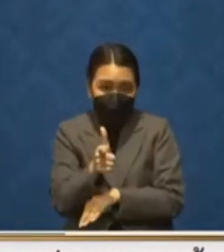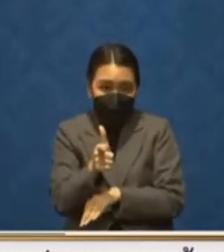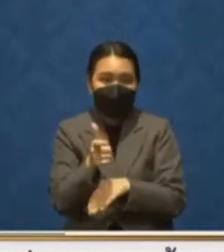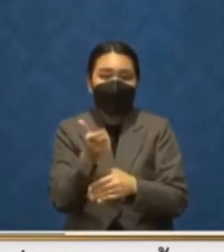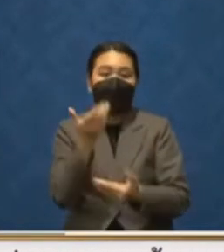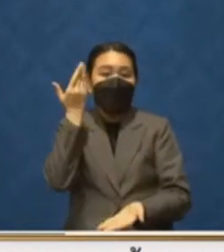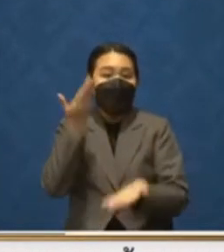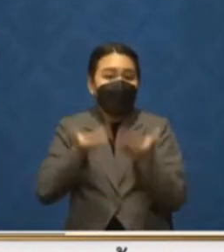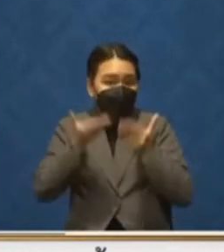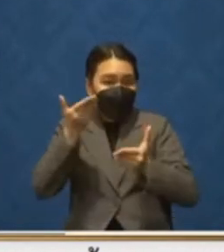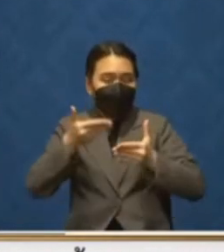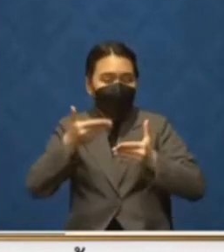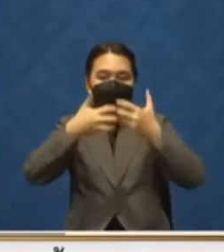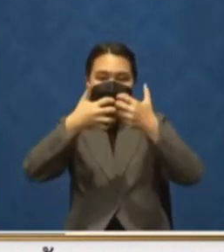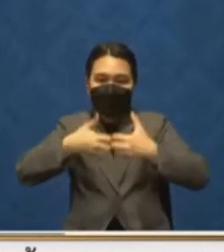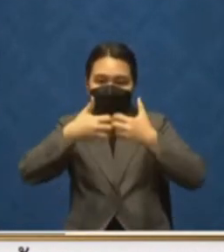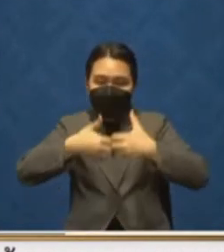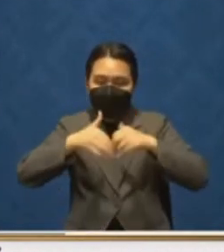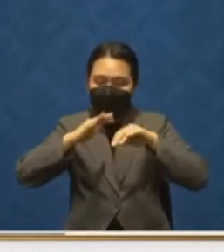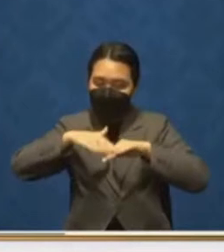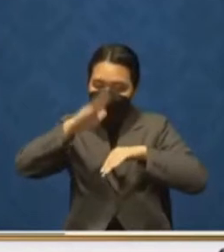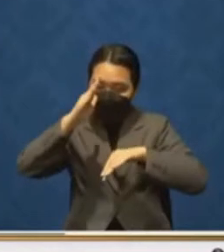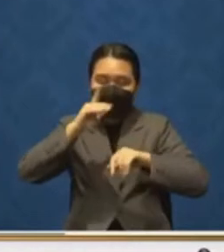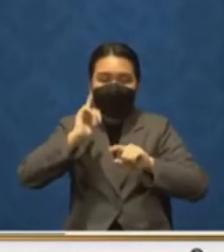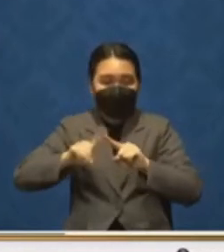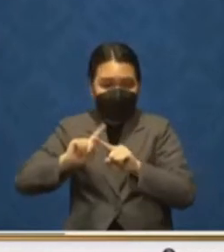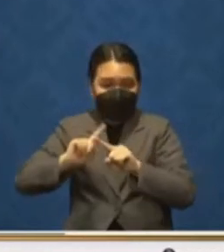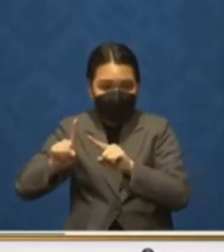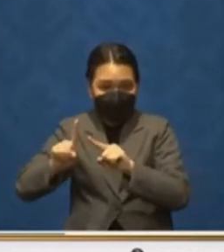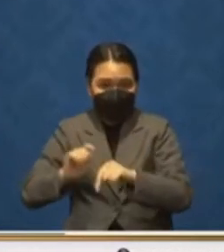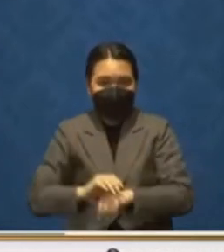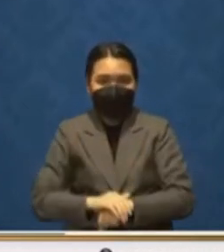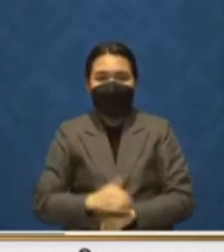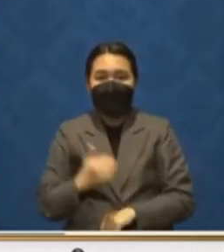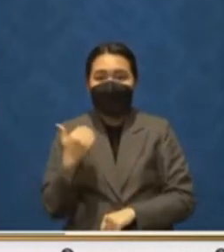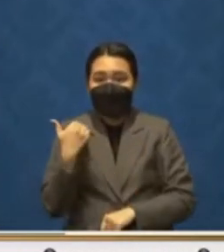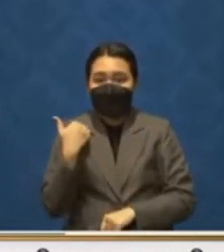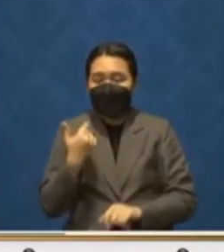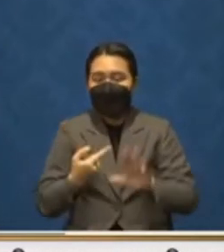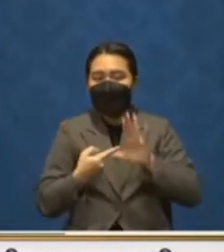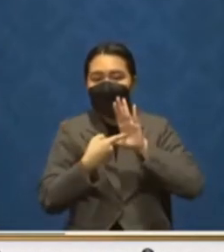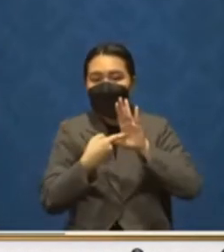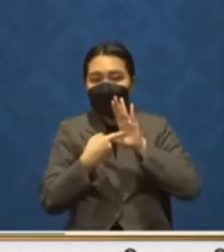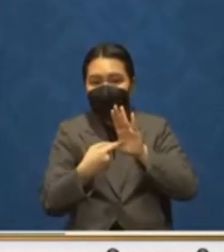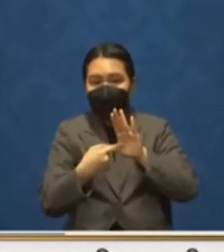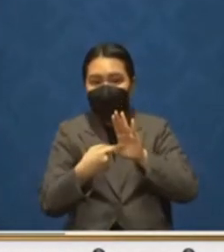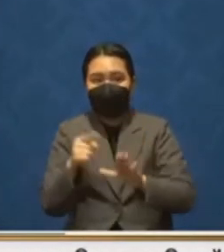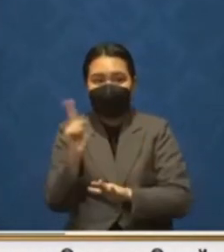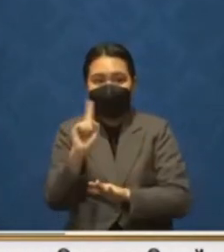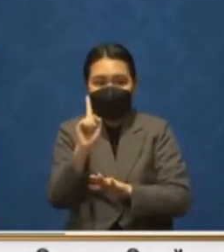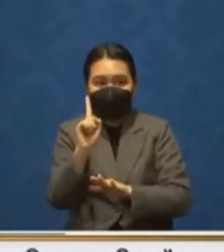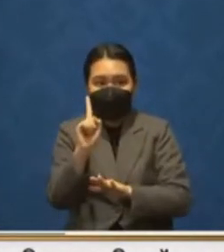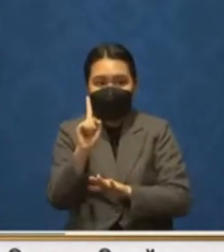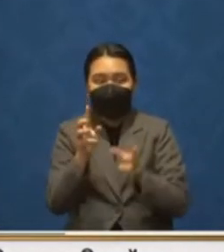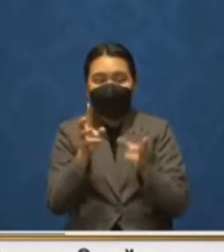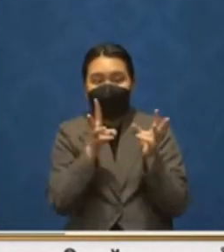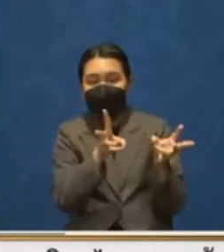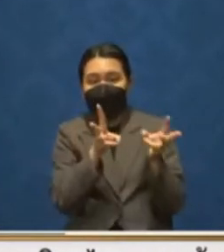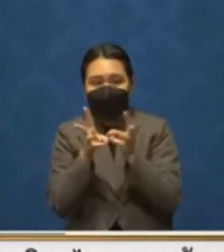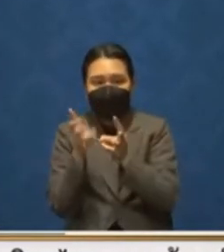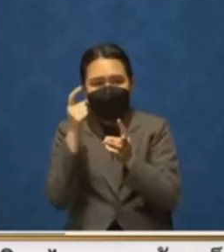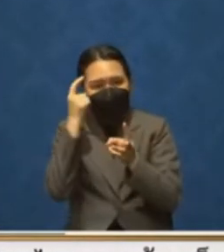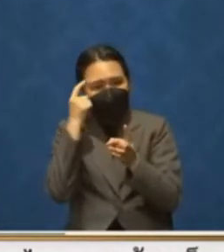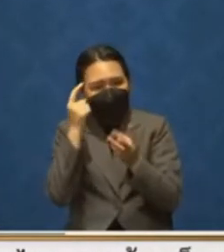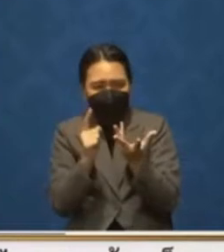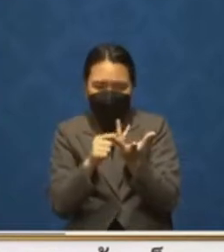ส่วนเกินมีการยกตัวอย่างของสูตรการคำนวณหลาย